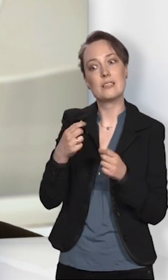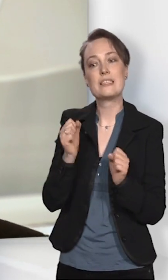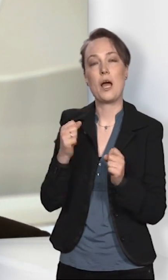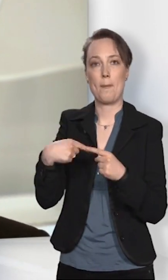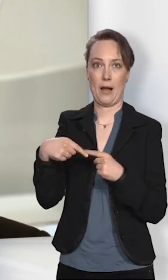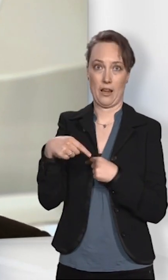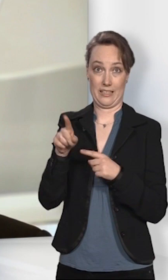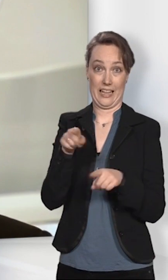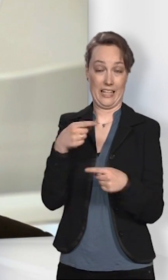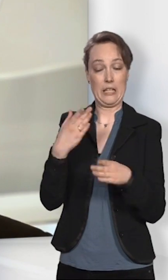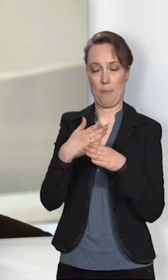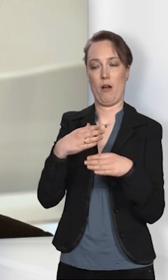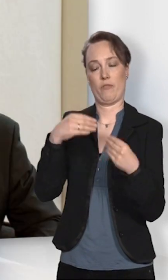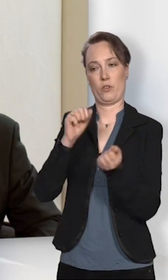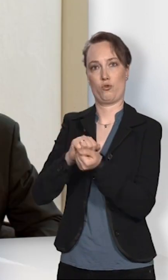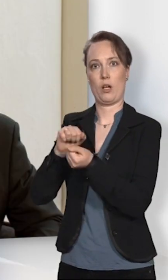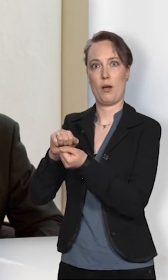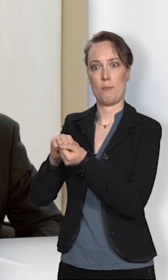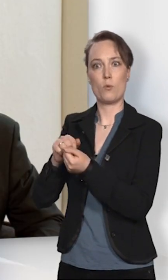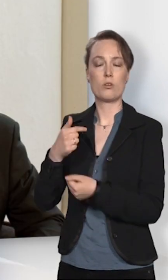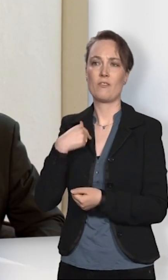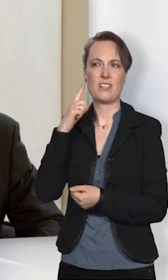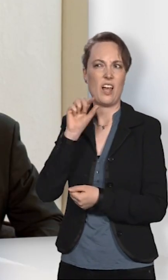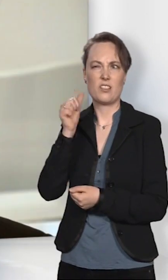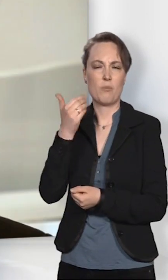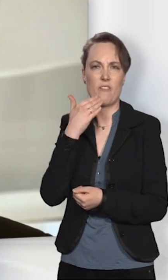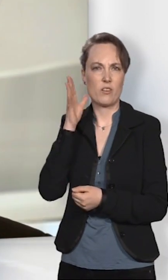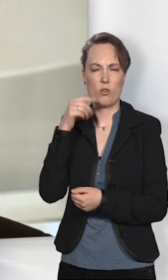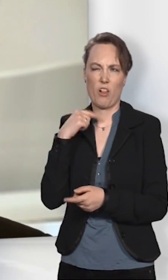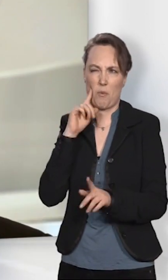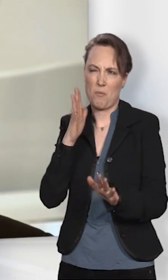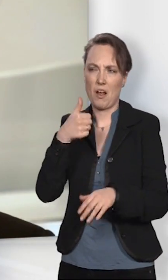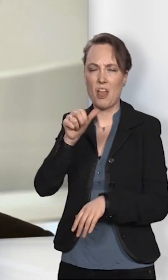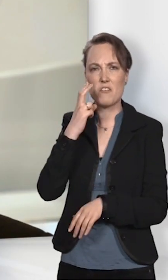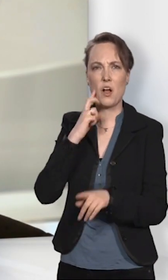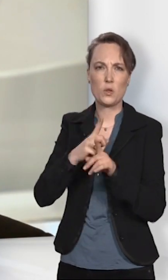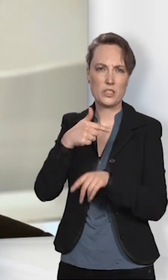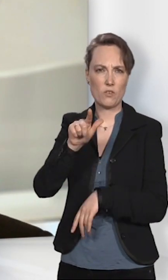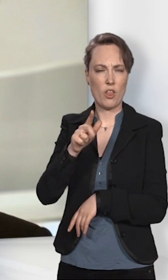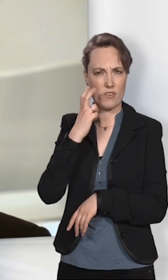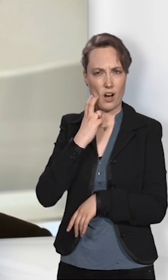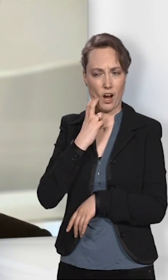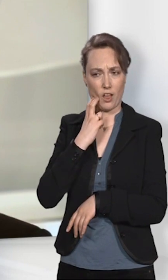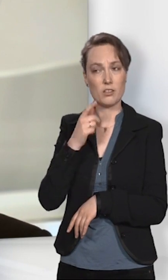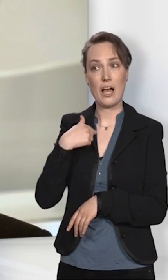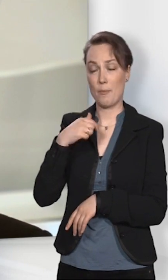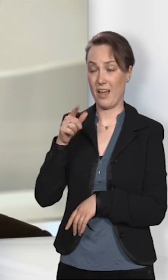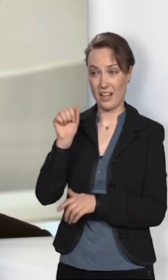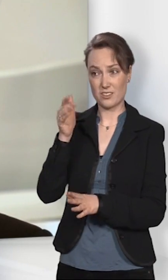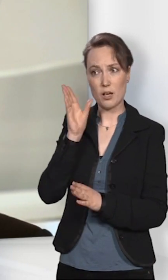12. Und ab da war ich Gospel-Fan. Das hat mich so gepackt, dieser Sound, wie die Leute gesungen haben. Das hat